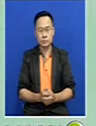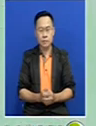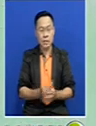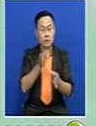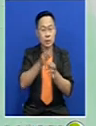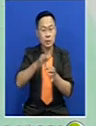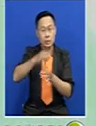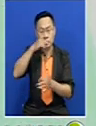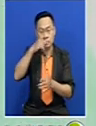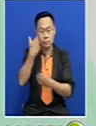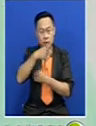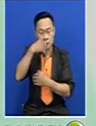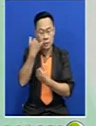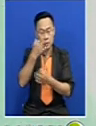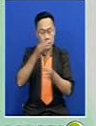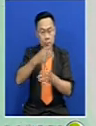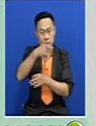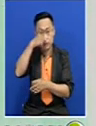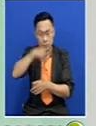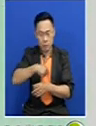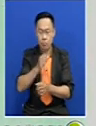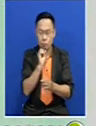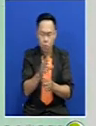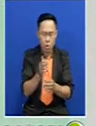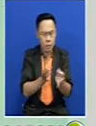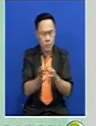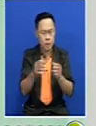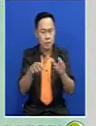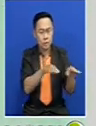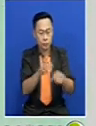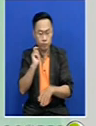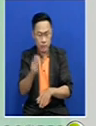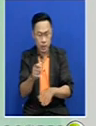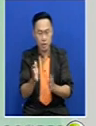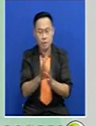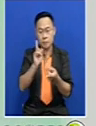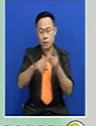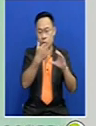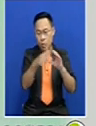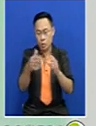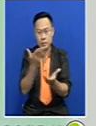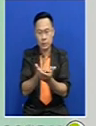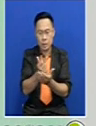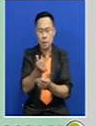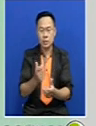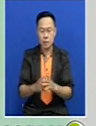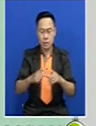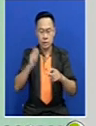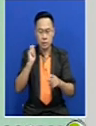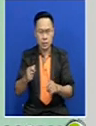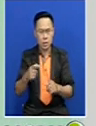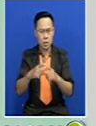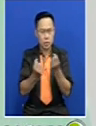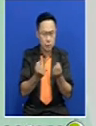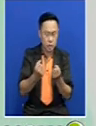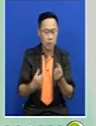ธนาคารแห่งประเทศไทยยกตัวอย่างพร้อมเพย์ในการใช้ชีวิตประจำวันนอกจากโอนเงินให้เพื่อนยังมีการจ่ายค่ารถแท็กซี่การเติมเ